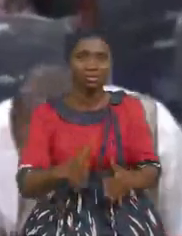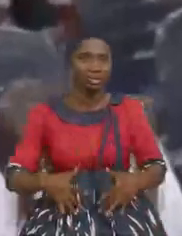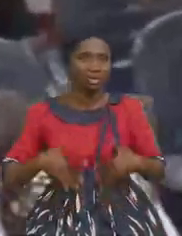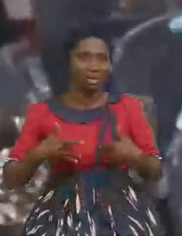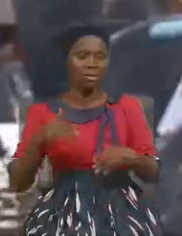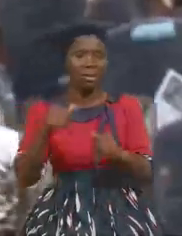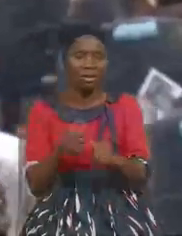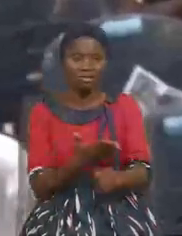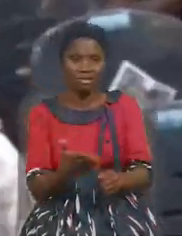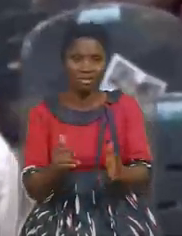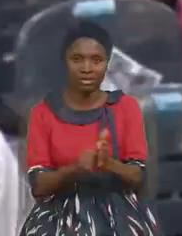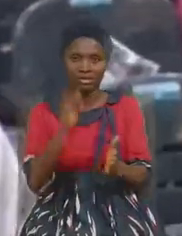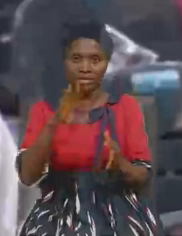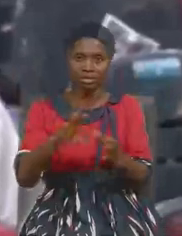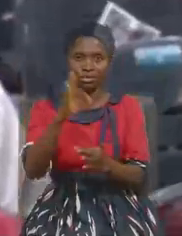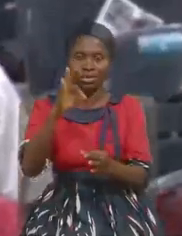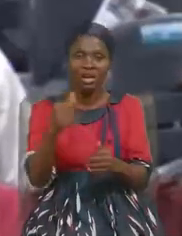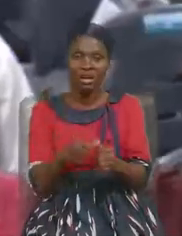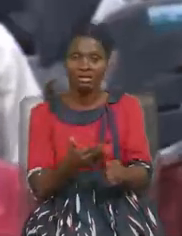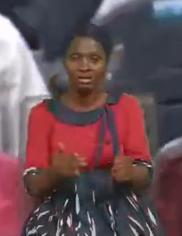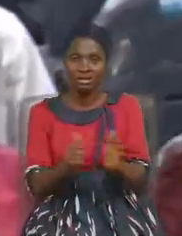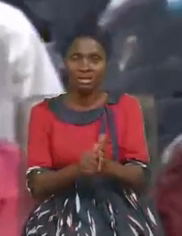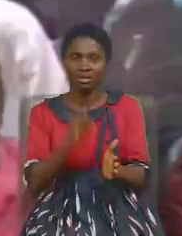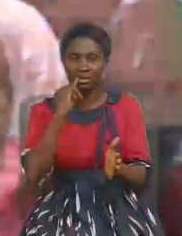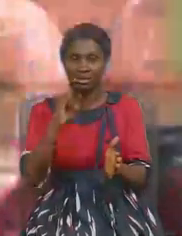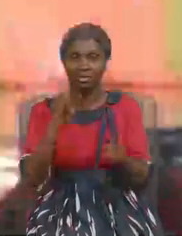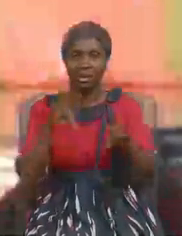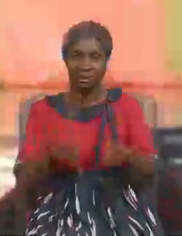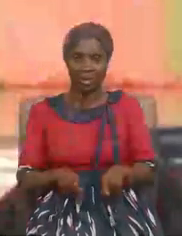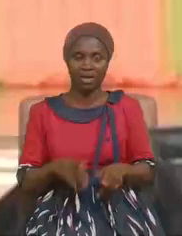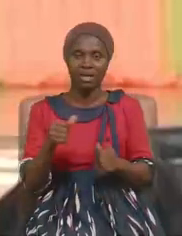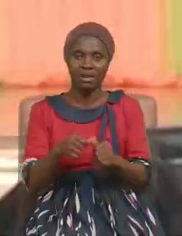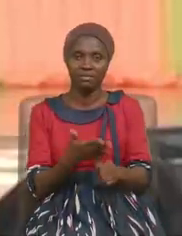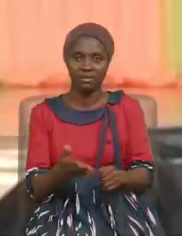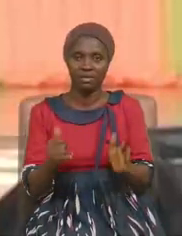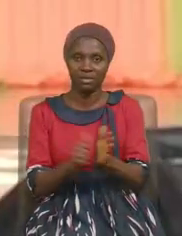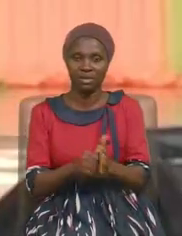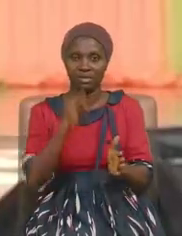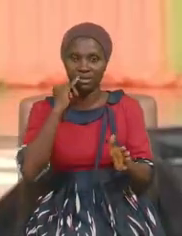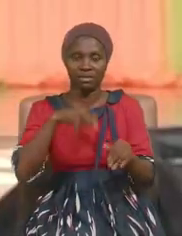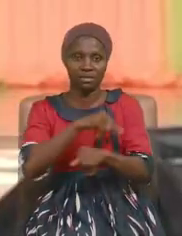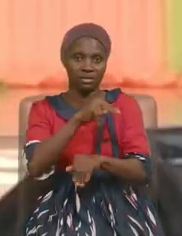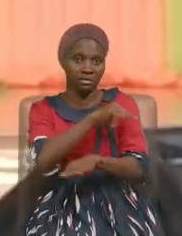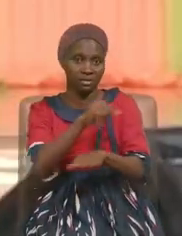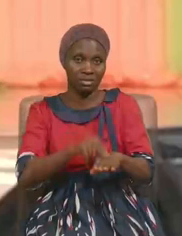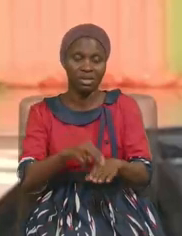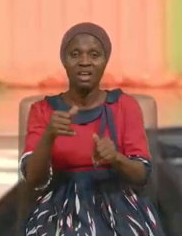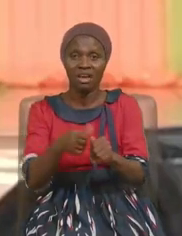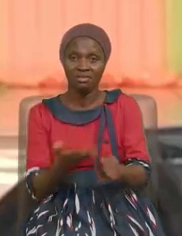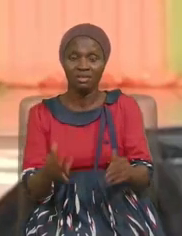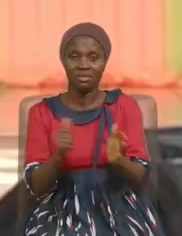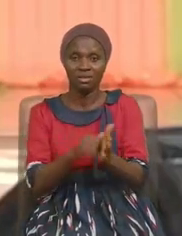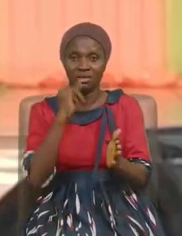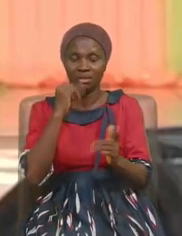tout ce qui littéralement dans ta vie, tout ce qui est spirituel, tout ce qui est personnel, tout ce qui est naturel, tout ce qui est surnaturel, il